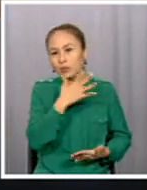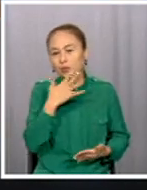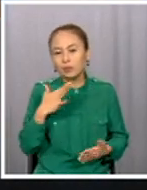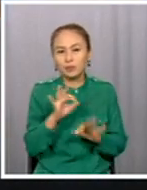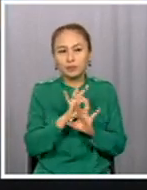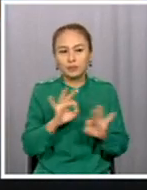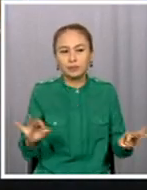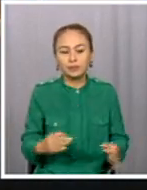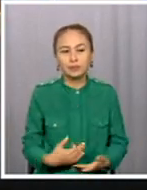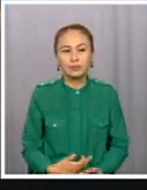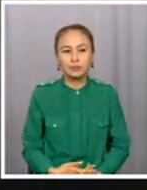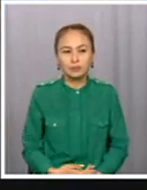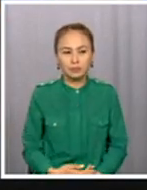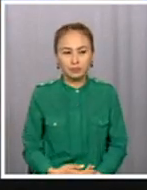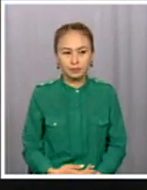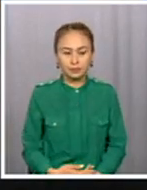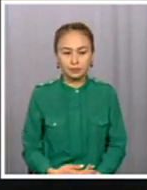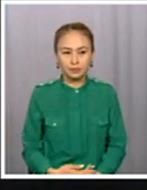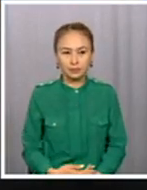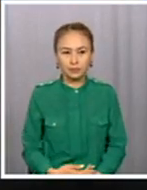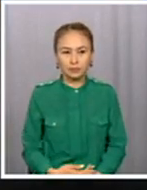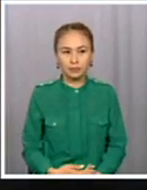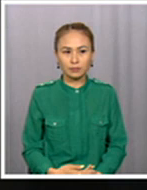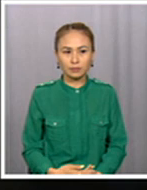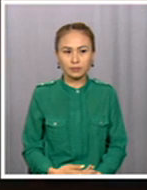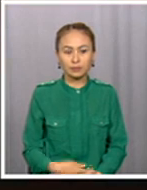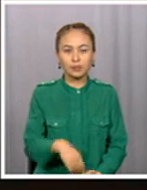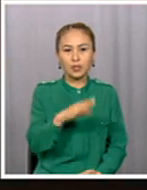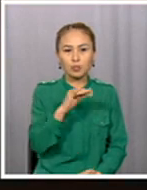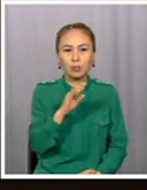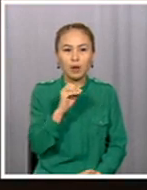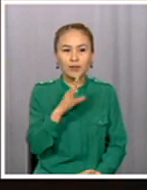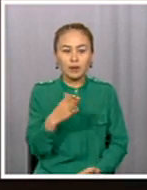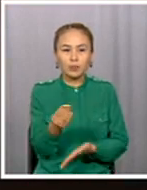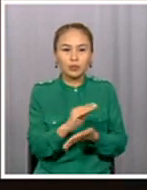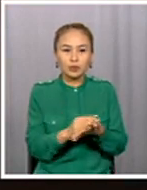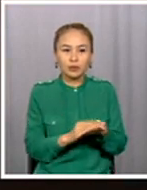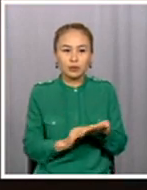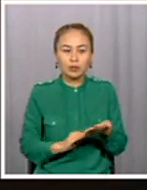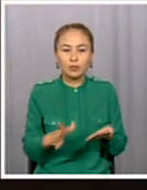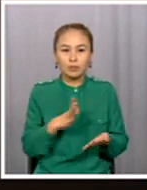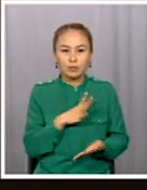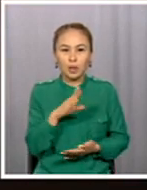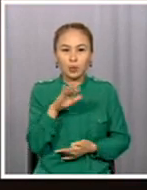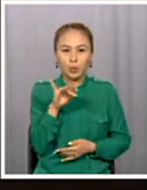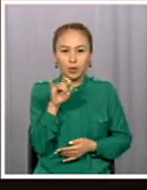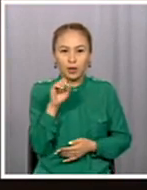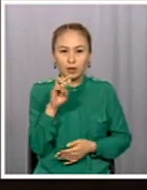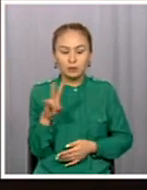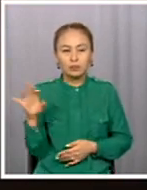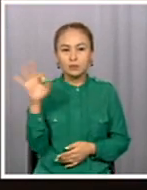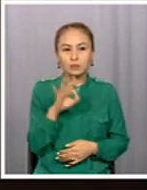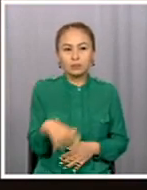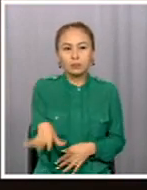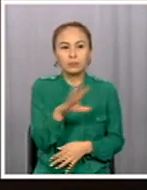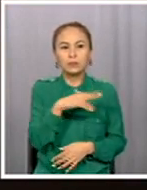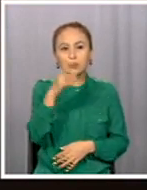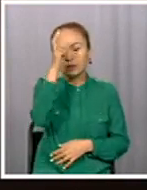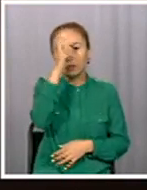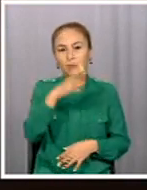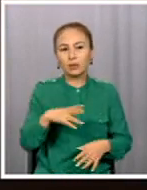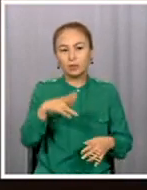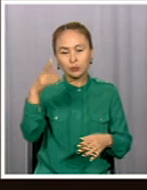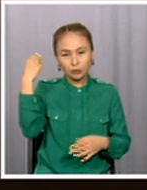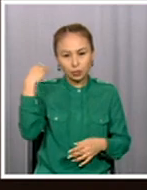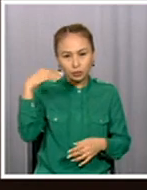күндер көшкен. Ақиық ақын Мағжан Жұмабаевтың бұл жыр жолдарындағы тұран ұғымы түгел түркіні ұйыстыратын